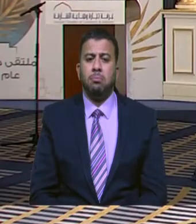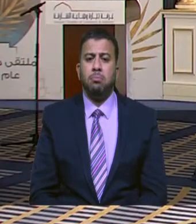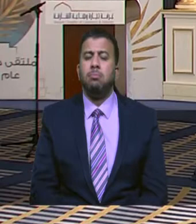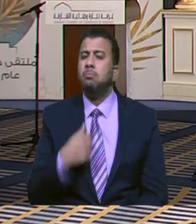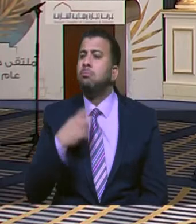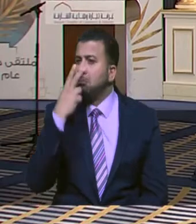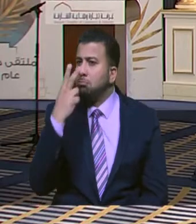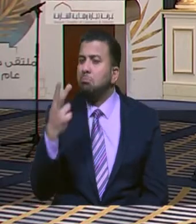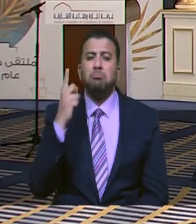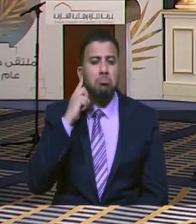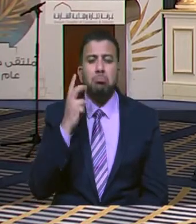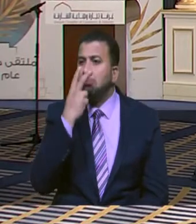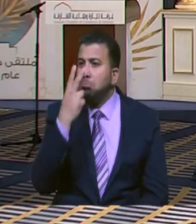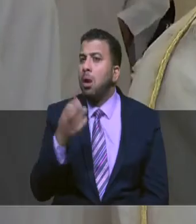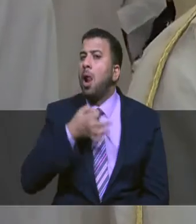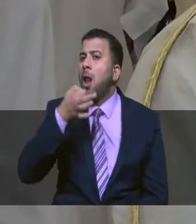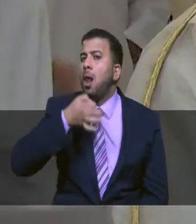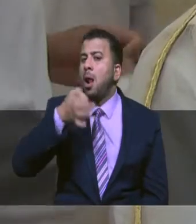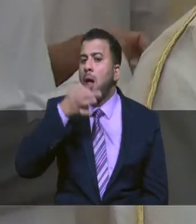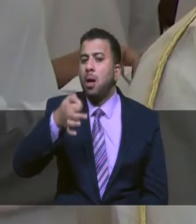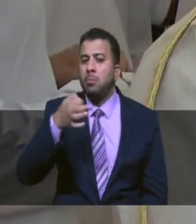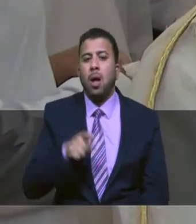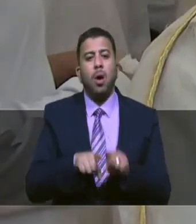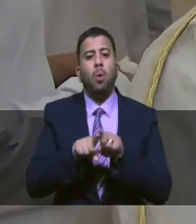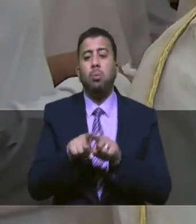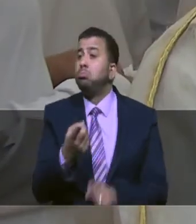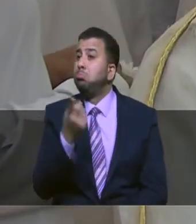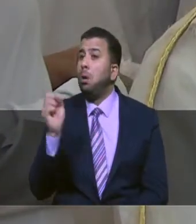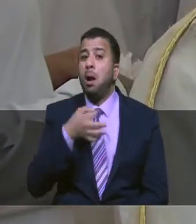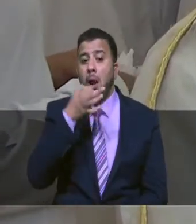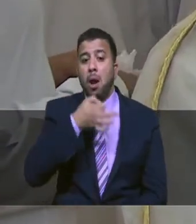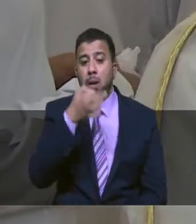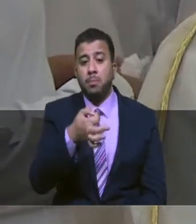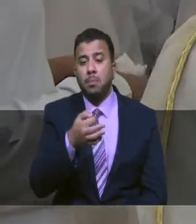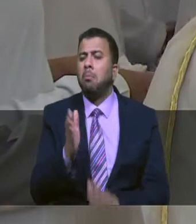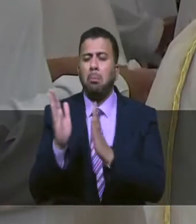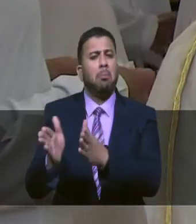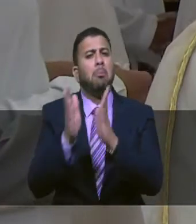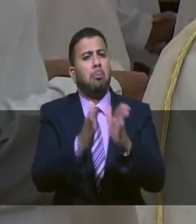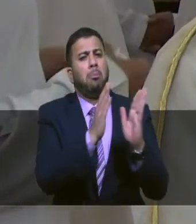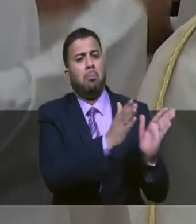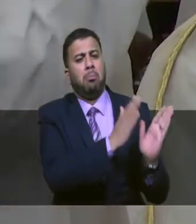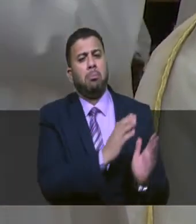سمعناه أو رأيناه الكلمات اللي ألقاها الأخوة كل على حدة بالنسبة